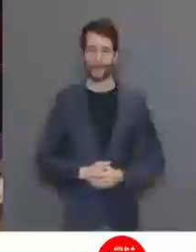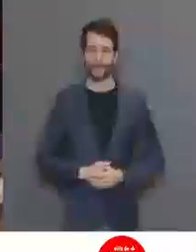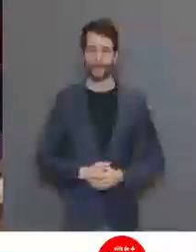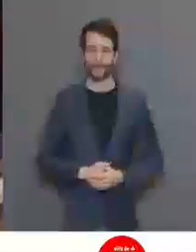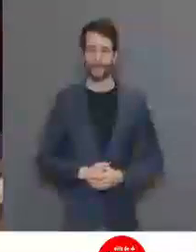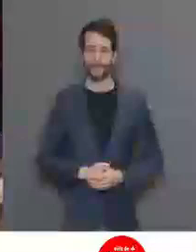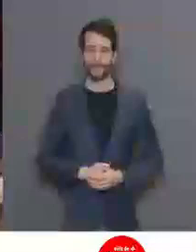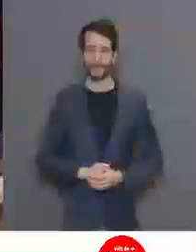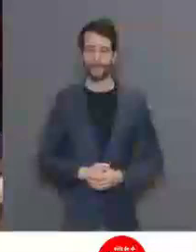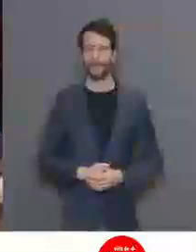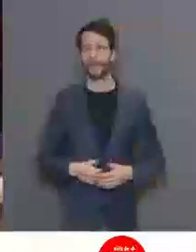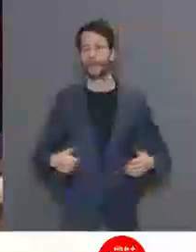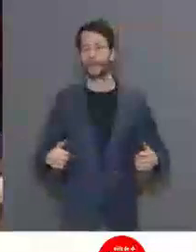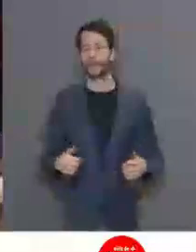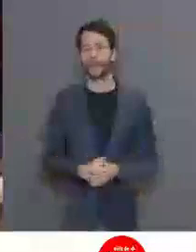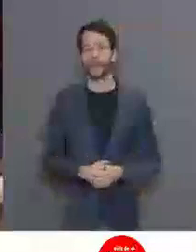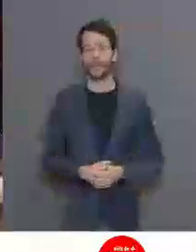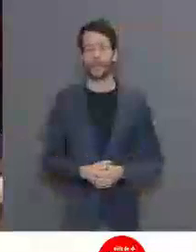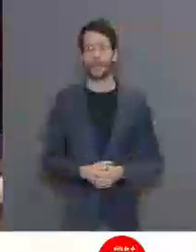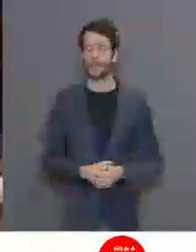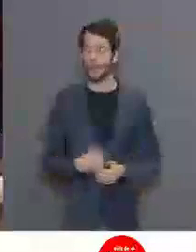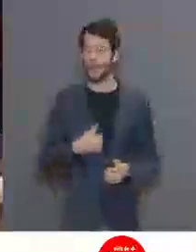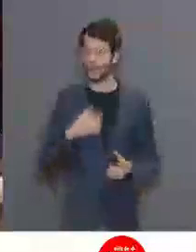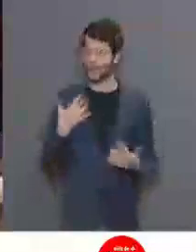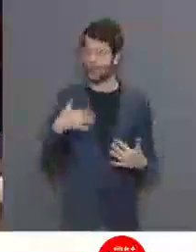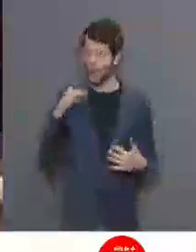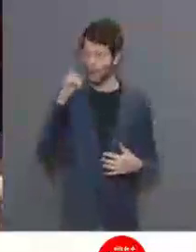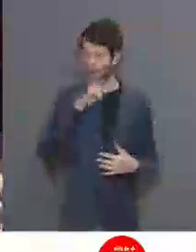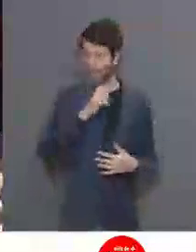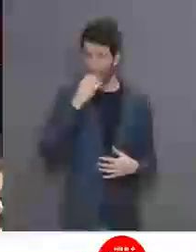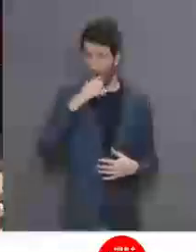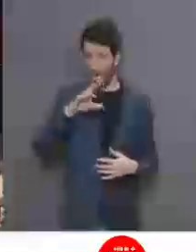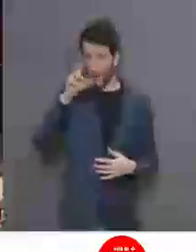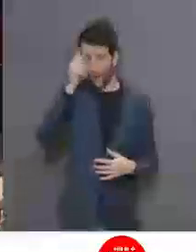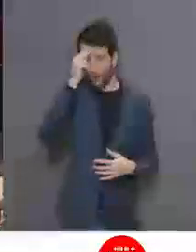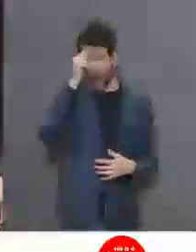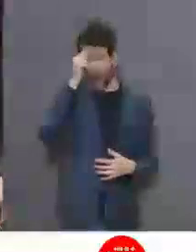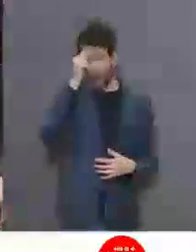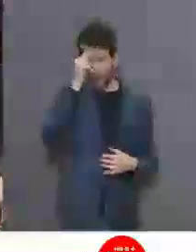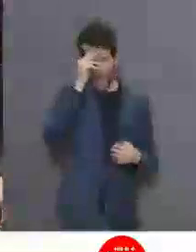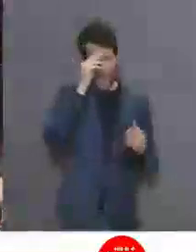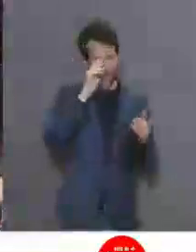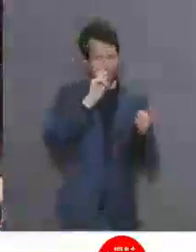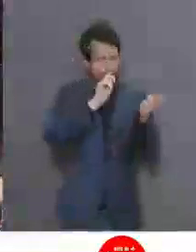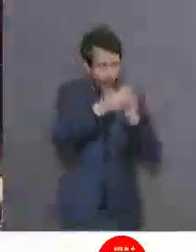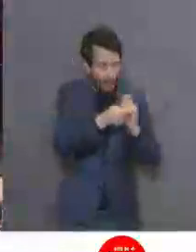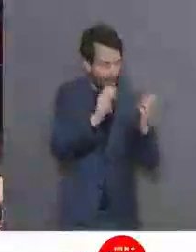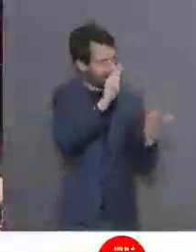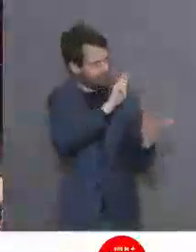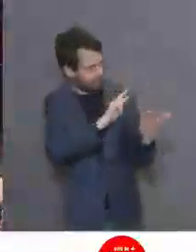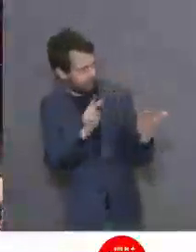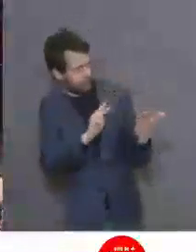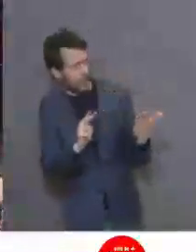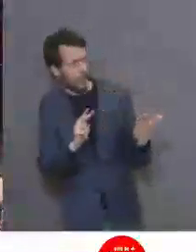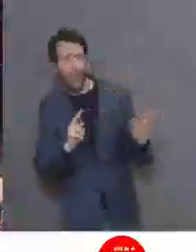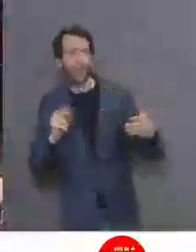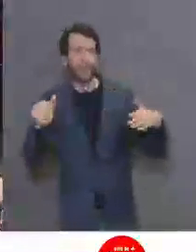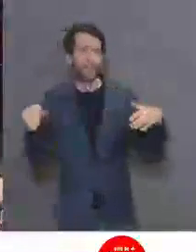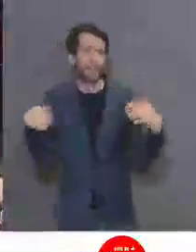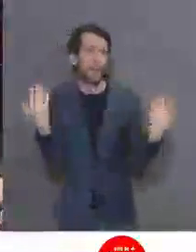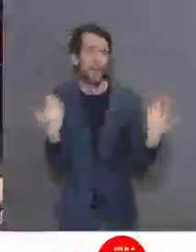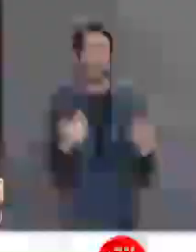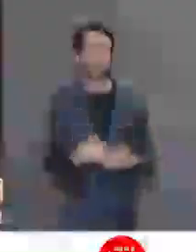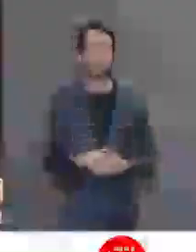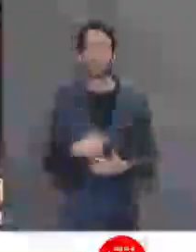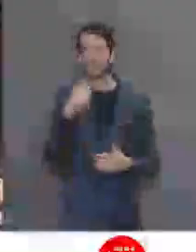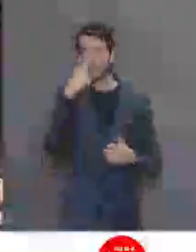déjà un peu de mal à bien comprendre le libellé de l'amendement, mais peu importe. Il m'a semblé que